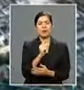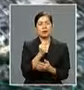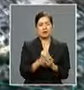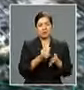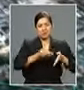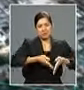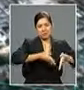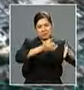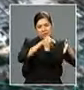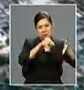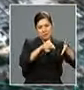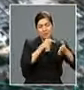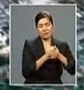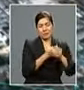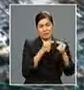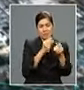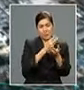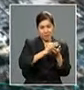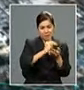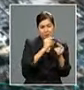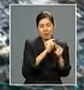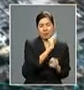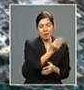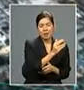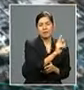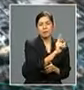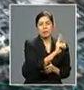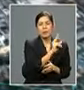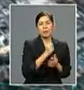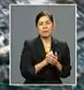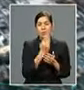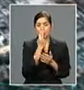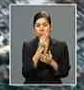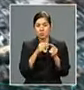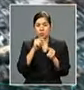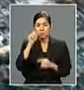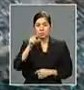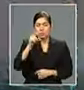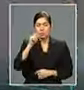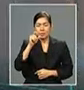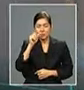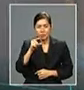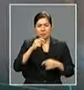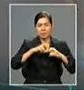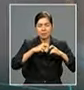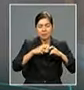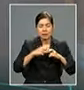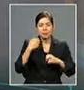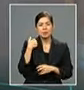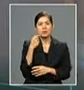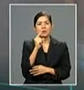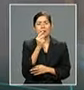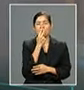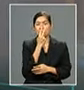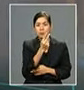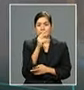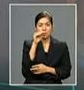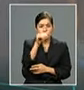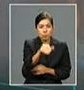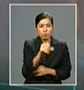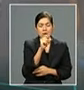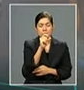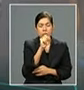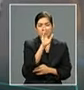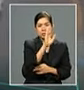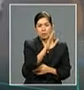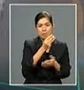ครับมาดูทางด่วนนะครับว่าจุดไหนมีปัญหากันบ้างเราหยิบยกมา1จุดนะครับดูนะครับทางด่วนตรงนี้เป็นโค้งมอกรุงเทพนะ